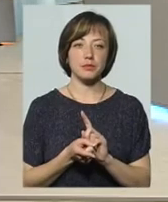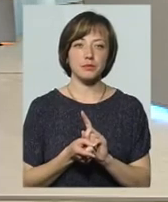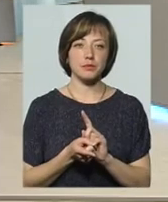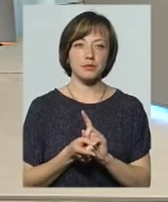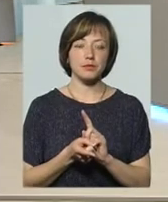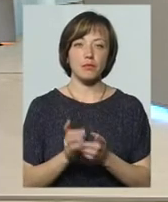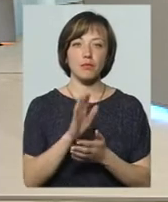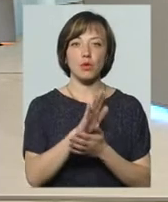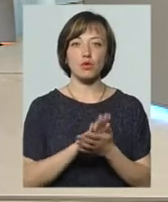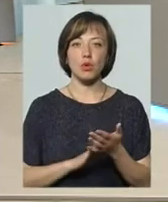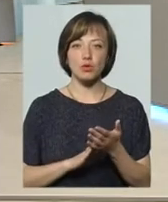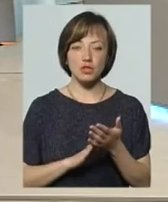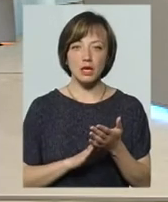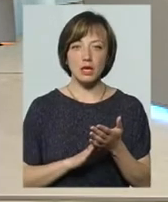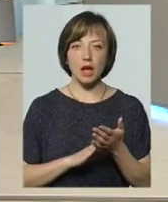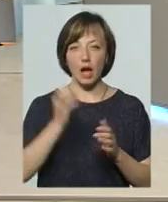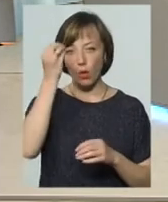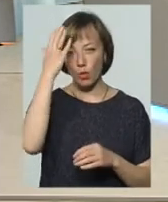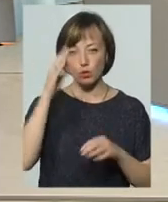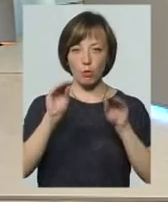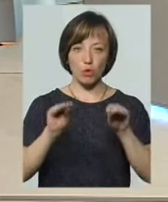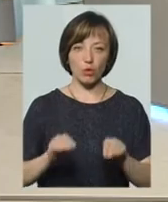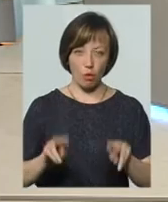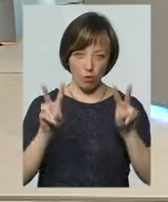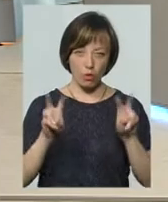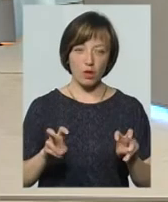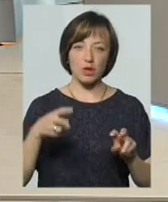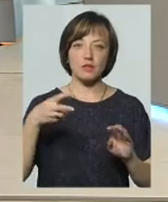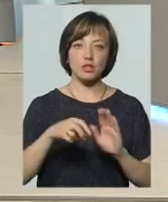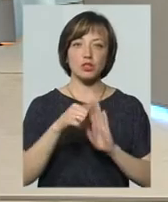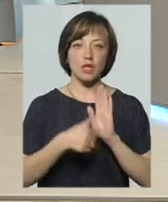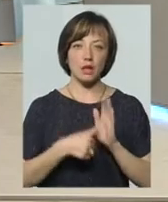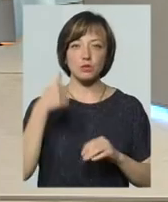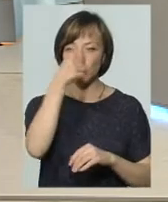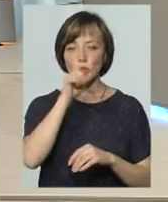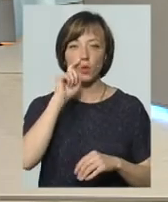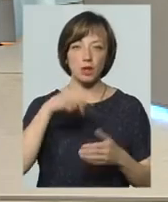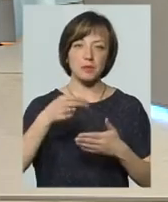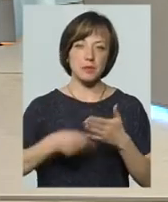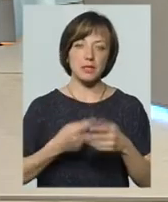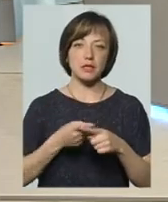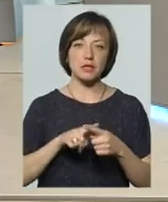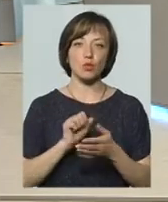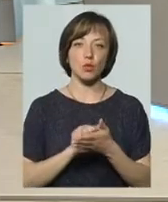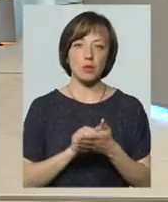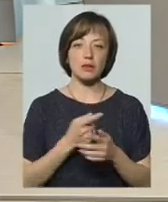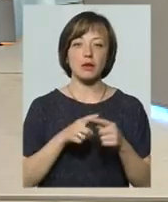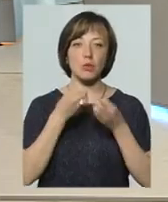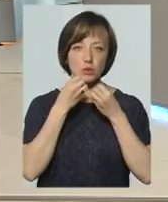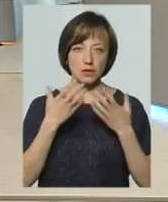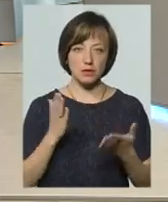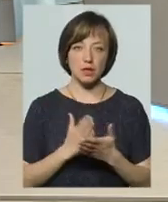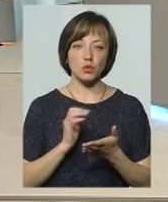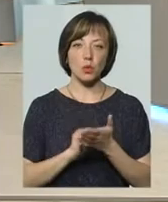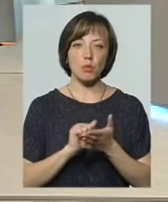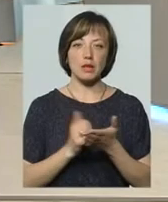послідовним продовженням Кіотського саме протоколу, і Україна в 2016 році ратифікувала цей документ. Це є з позитивного, тобто це